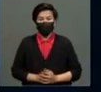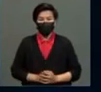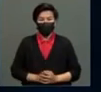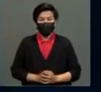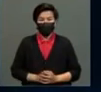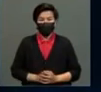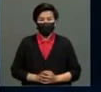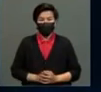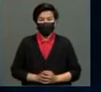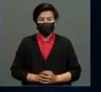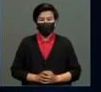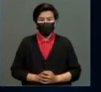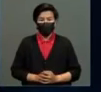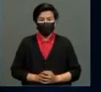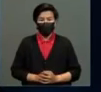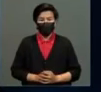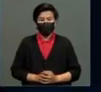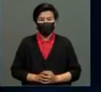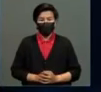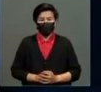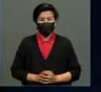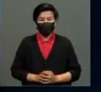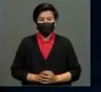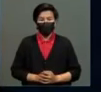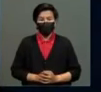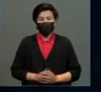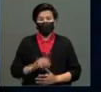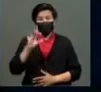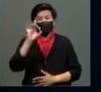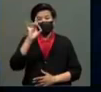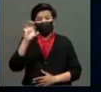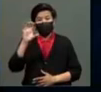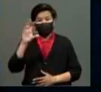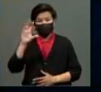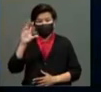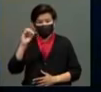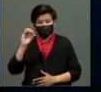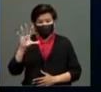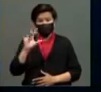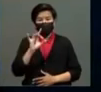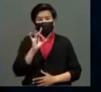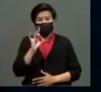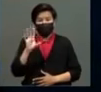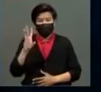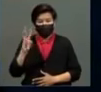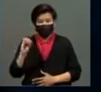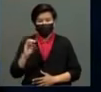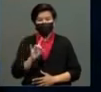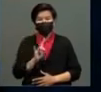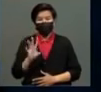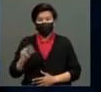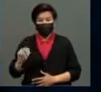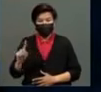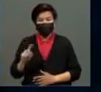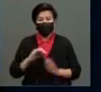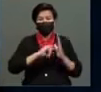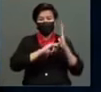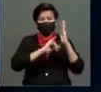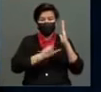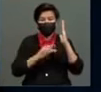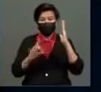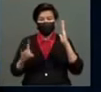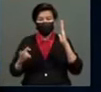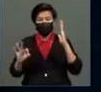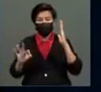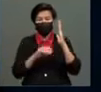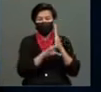ถูกต้องต้องเป็น141นะครับ160แล้วก็855แล้วก็จันทบุรีนี่89ชลบุรี